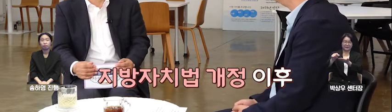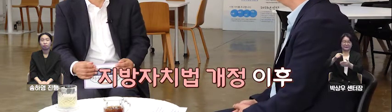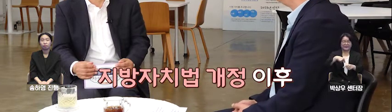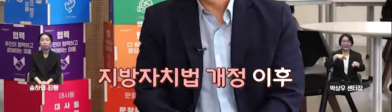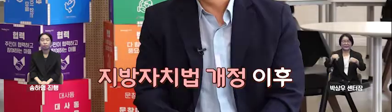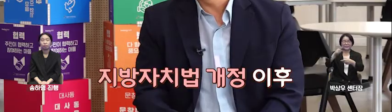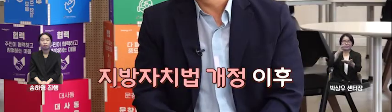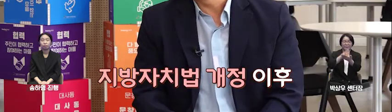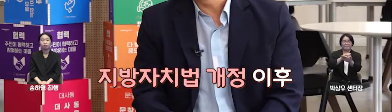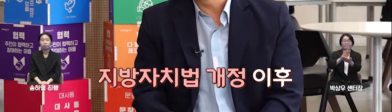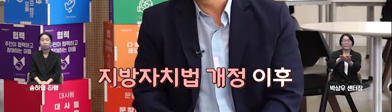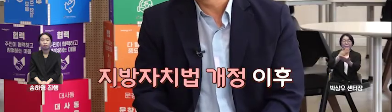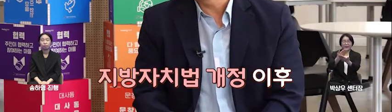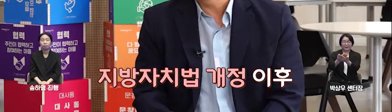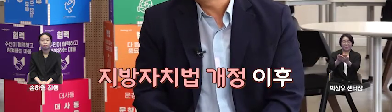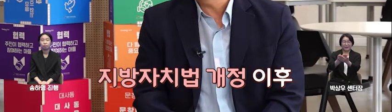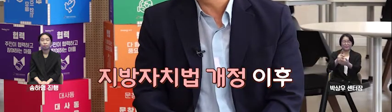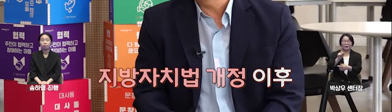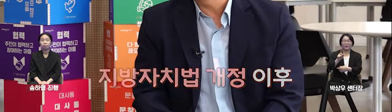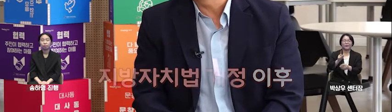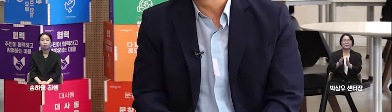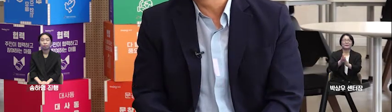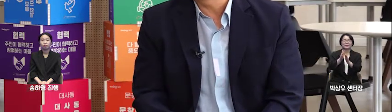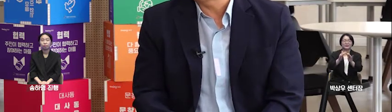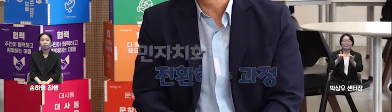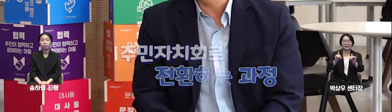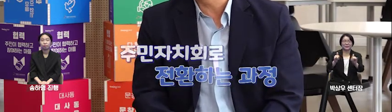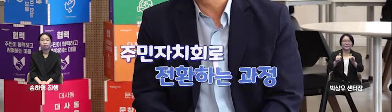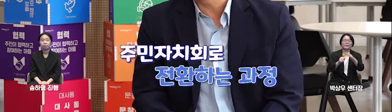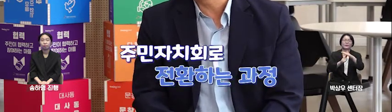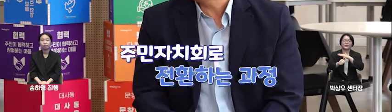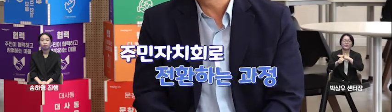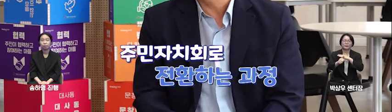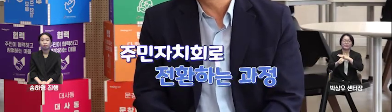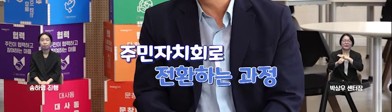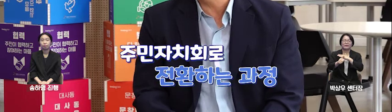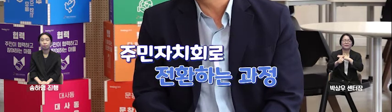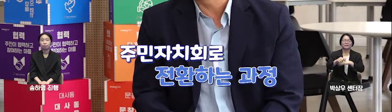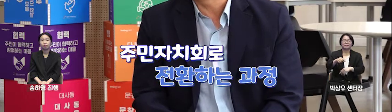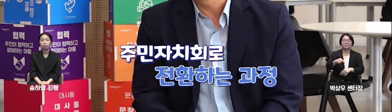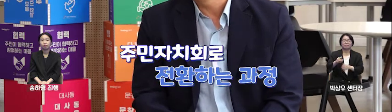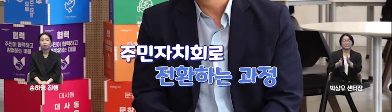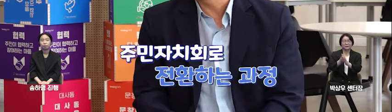이제 어떻게 보면 주민의 직무 대표 기구로서 이제 주민자치회를 다